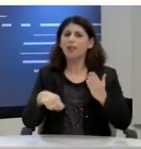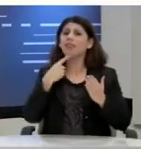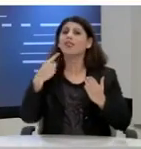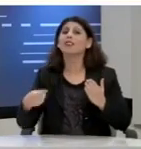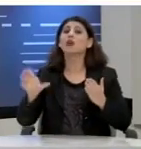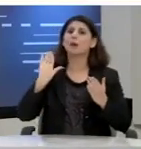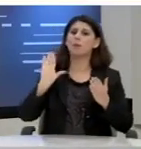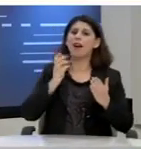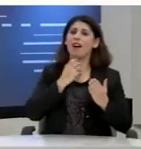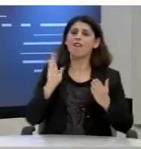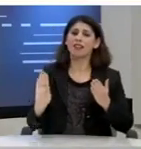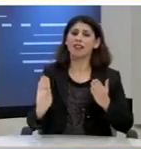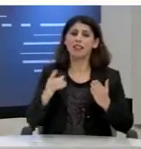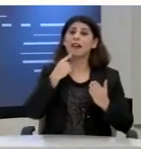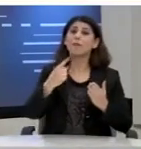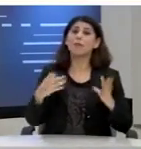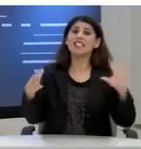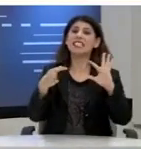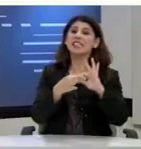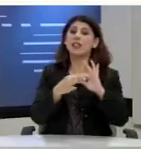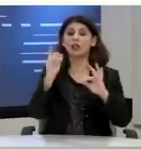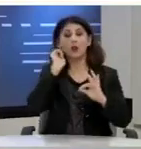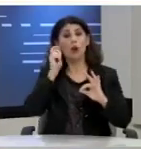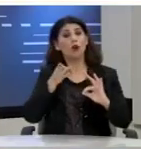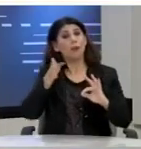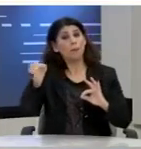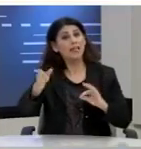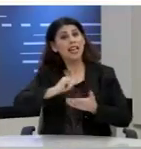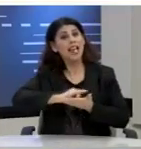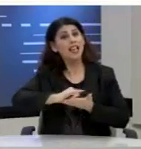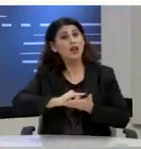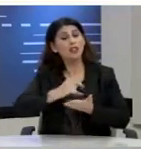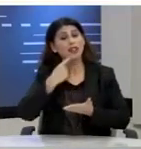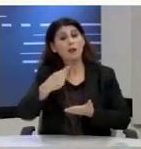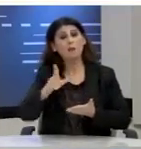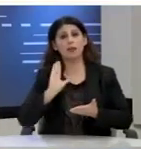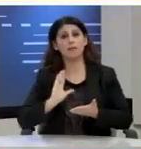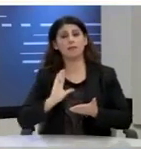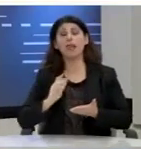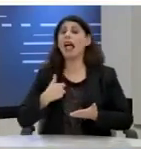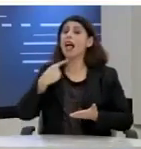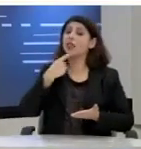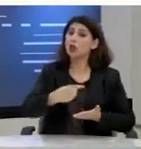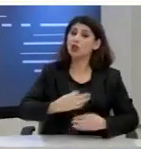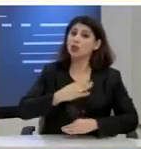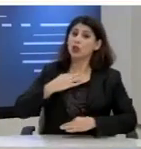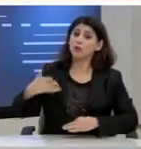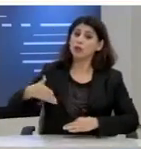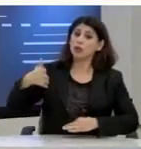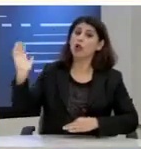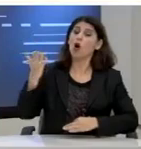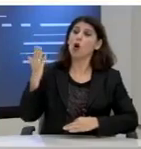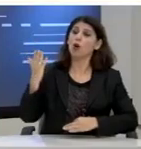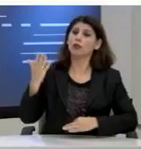Βενιζέλου για να μην πει για τη σύνθετη ονομασία όταν πήγαινε στη Νέα Υόρκη? Όλα αυτά δεν τα έλεγε στον κύριο Μητσοτάκη όταν τον